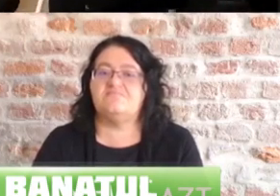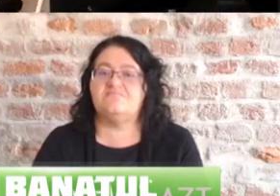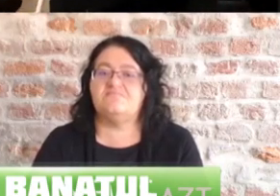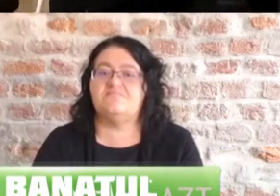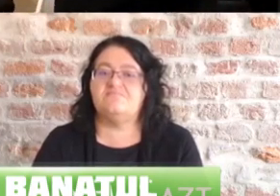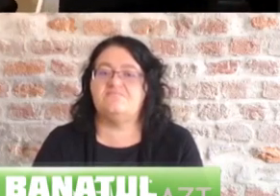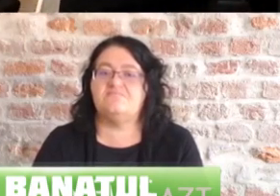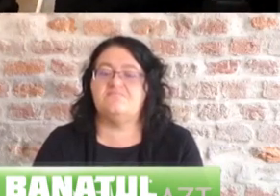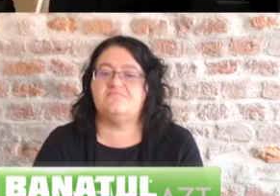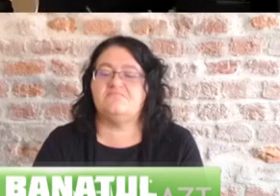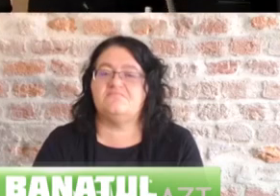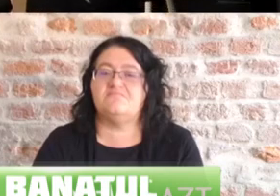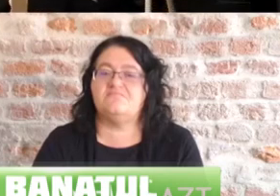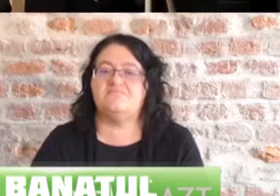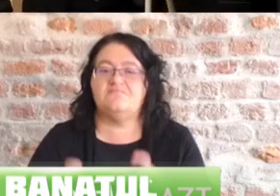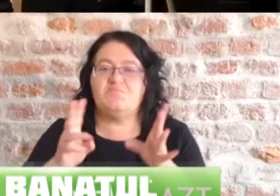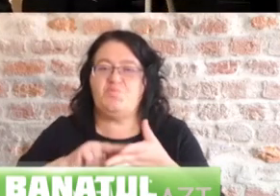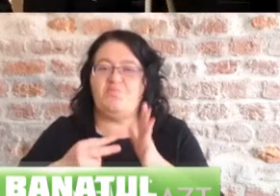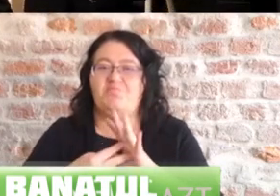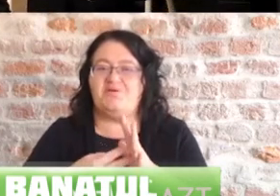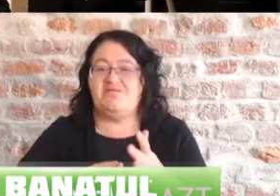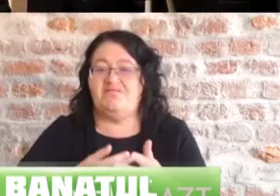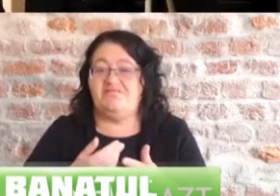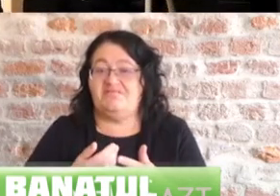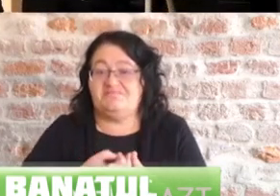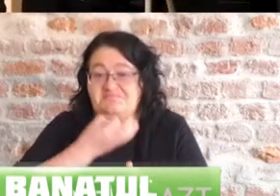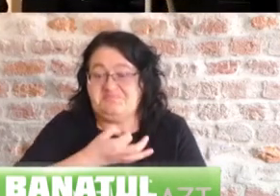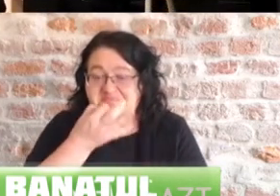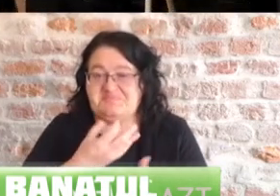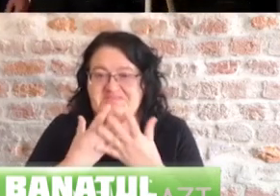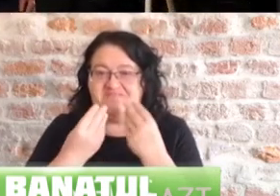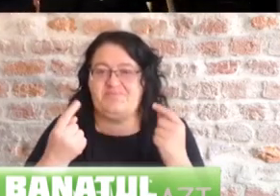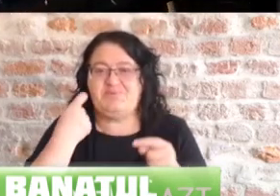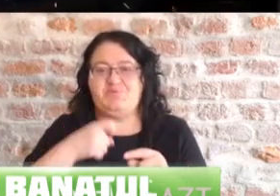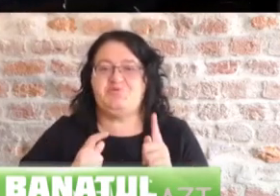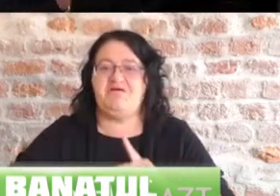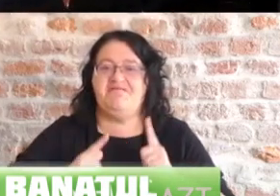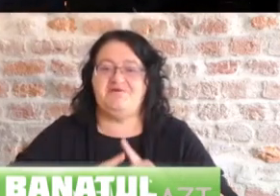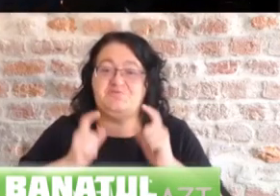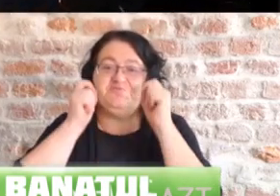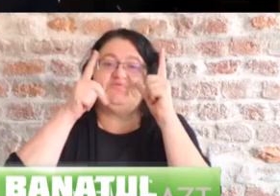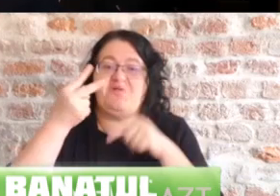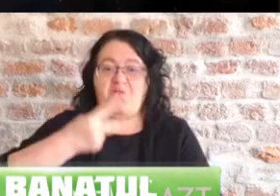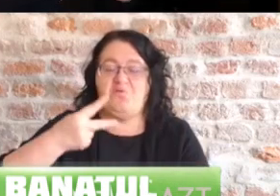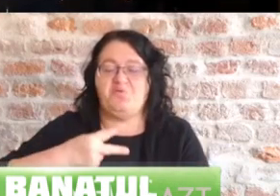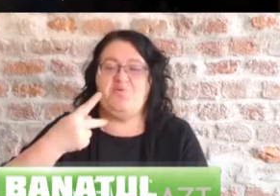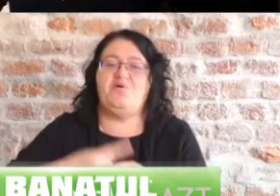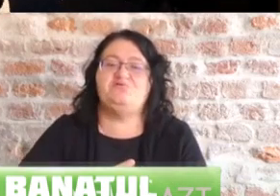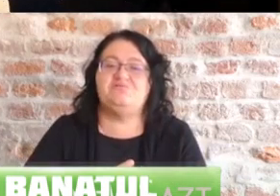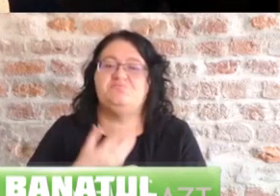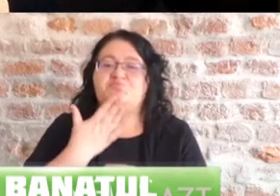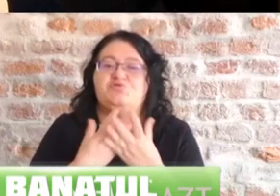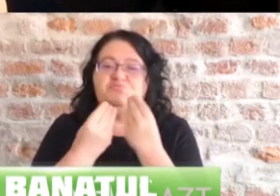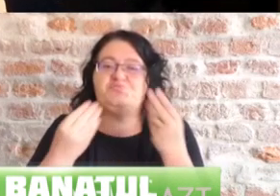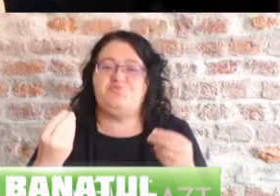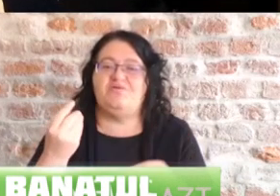Da, nu ne-am pregătit ordinea în care o să vorbim. Nu știu dacă ne așteptam la asta.